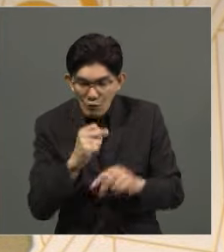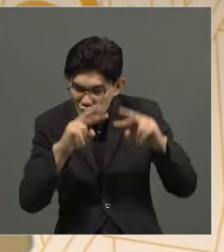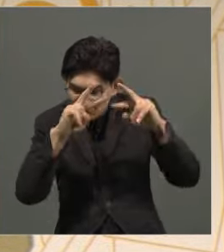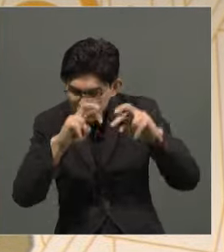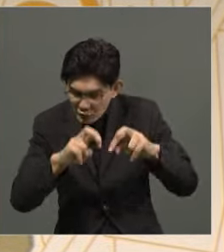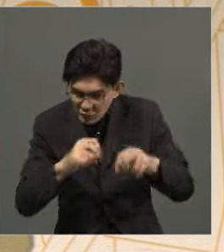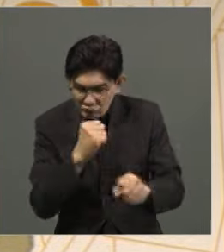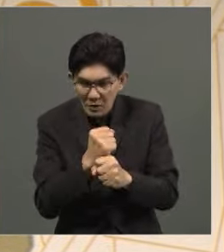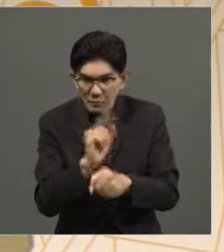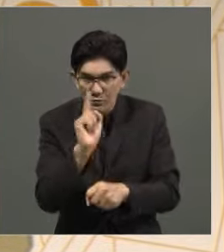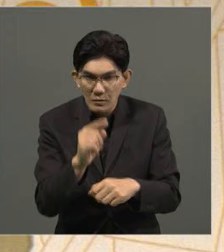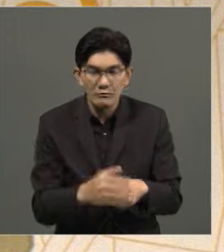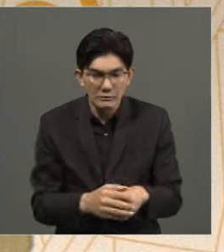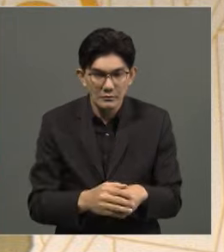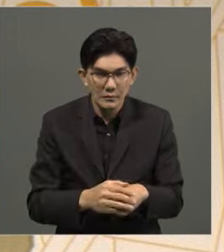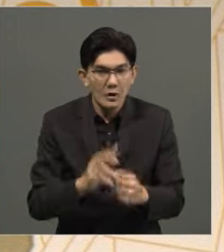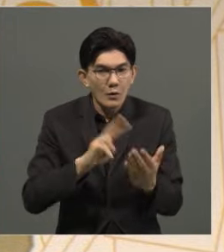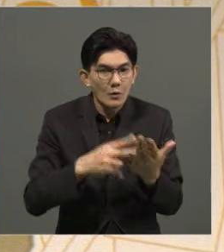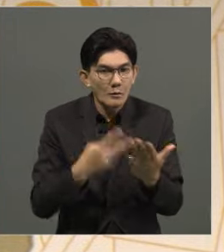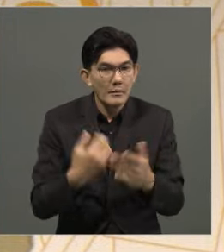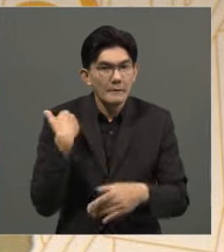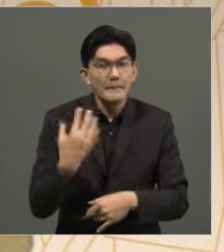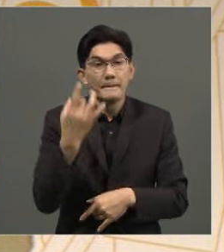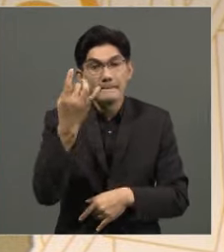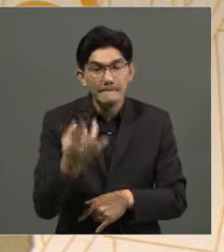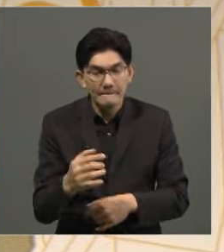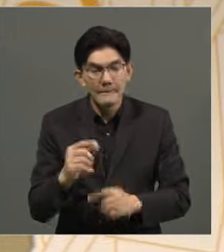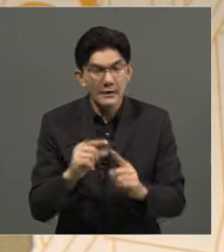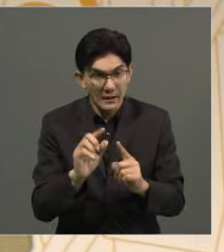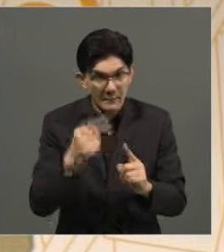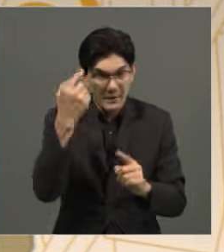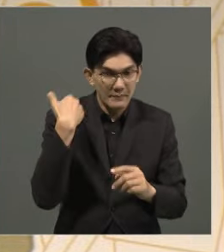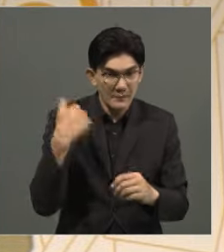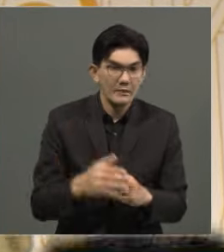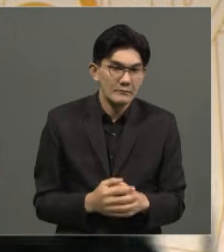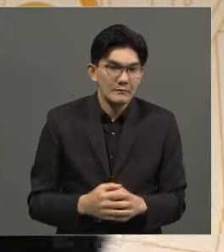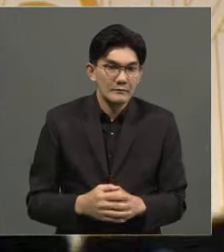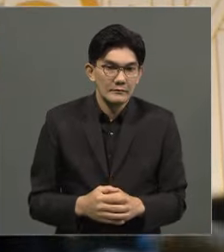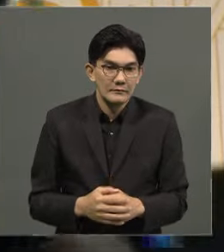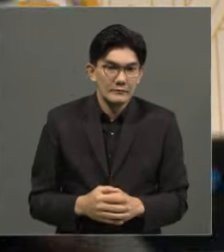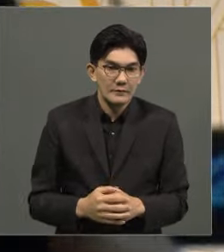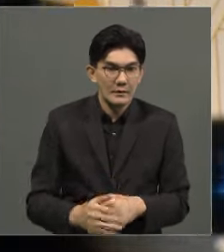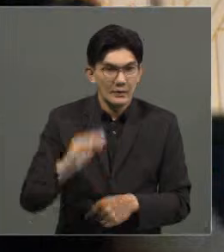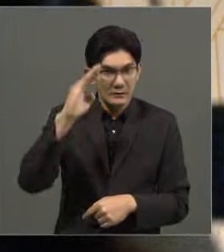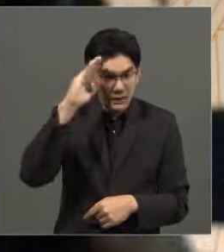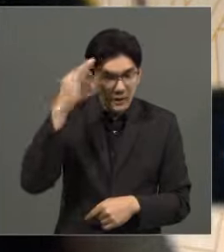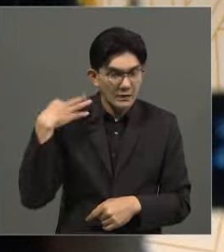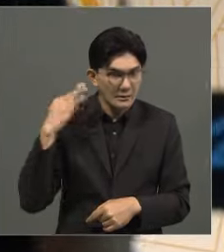าความหมายมันคืออะไรคำแรกคือทหารอ